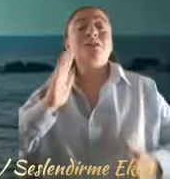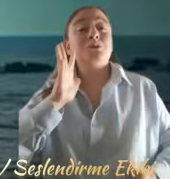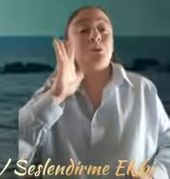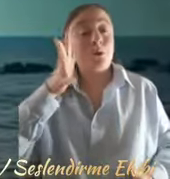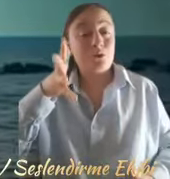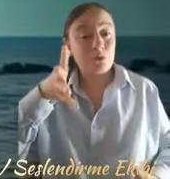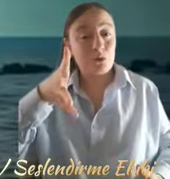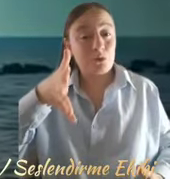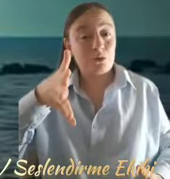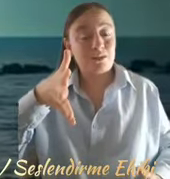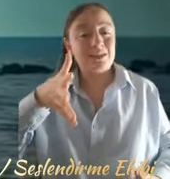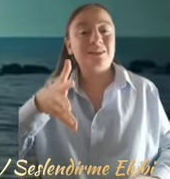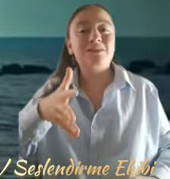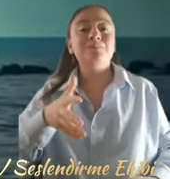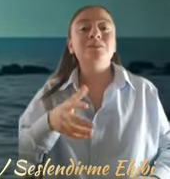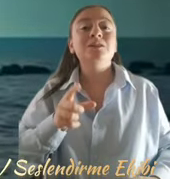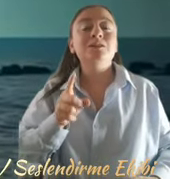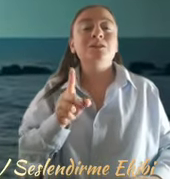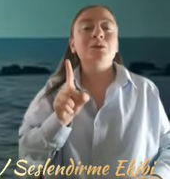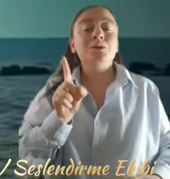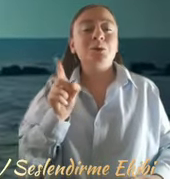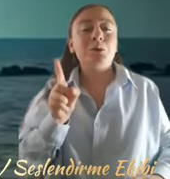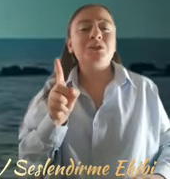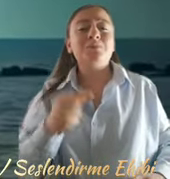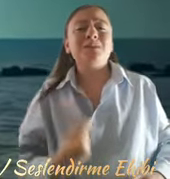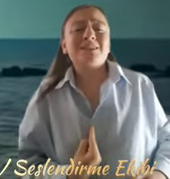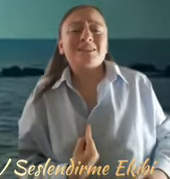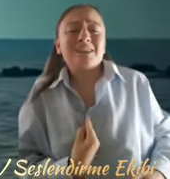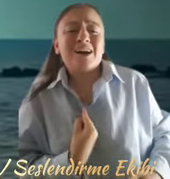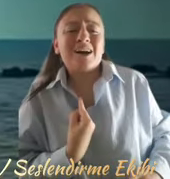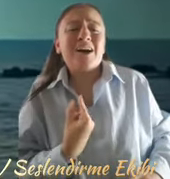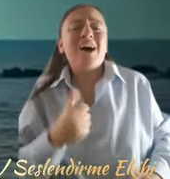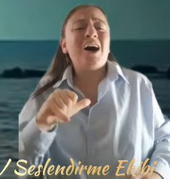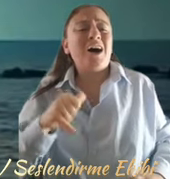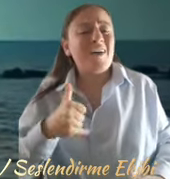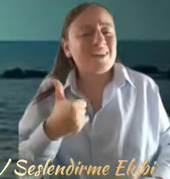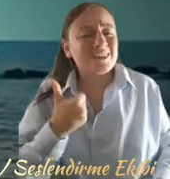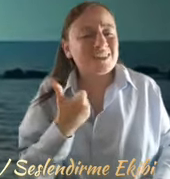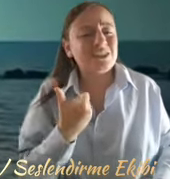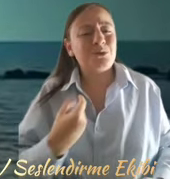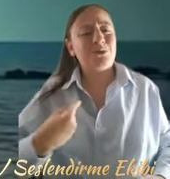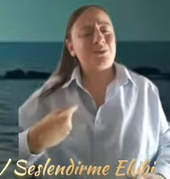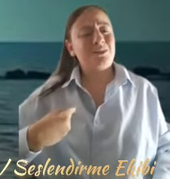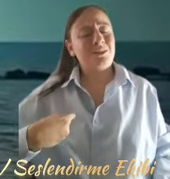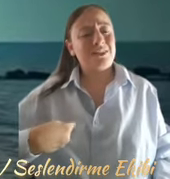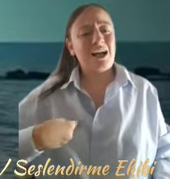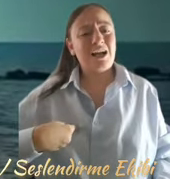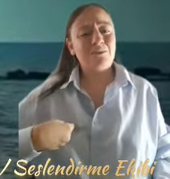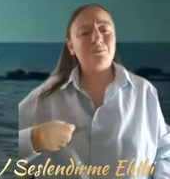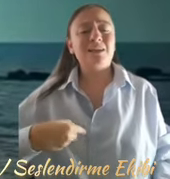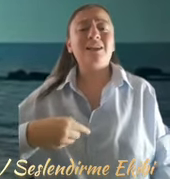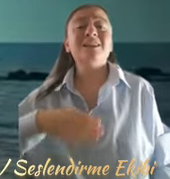Çoğalıyor tereddütlerle gölgelerim. Koca bir dağ ağırlaşıyor kalbimde.